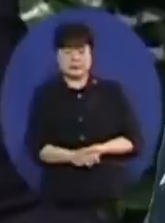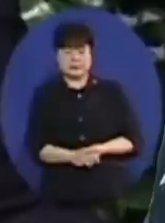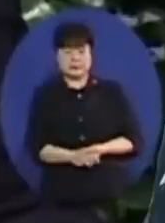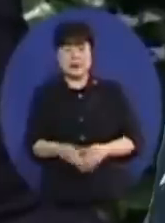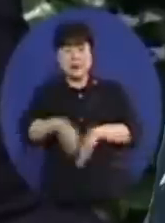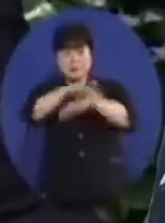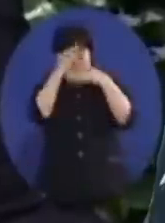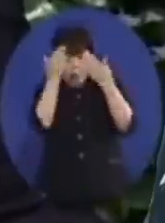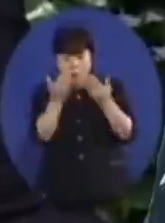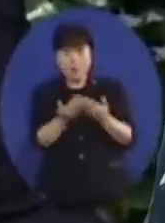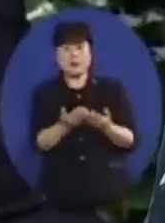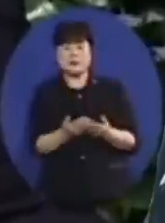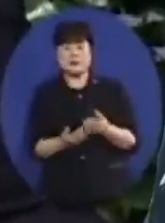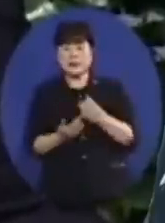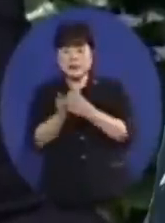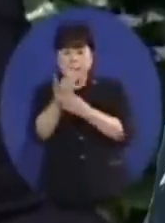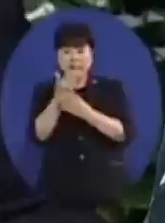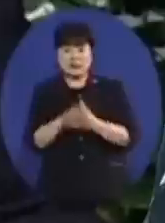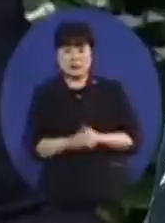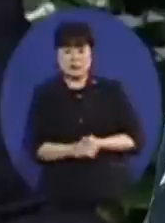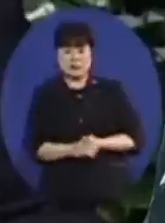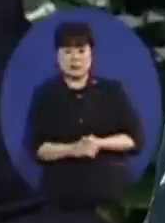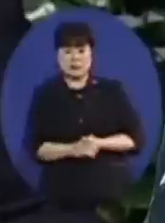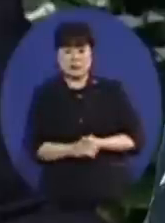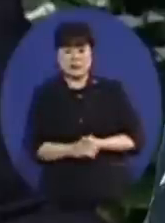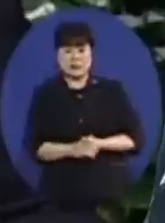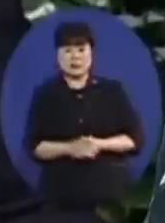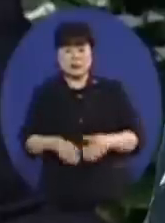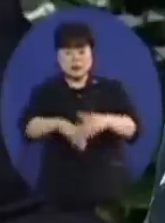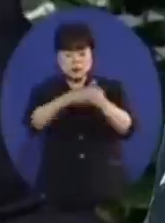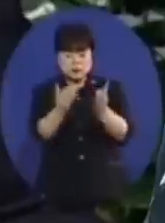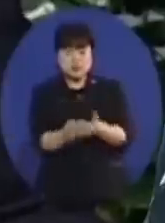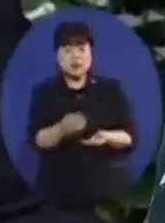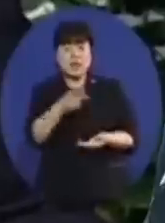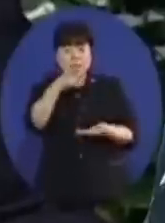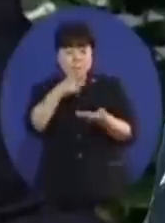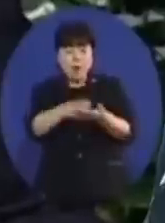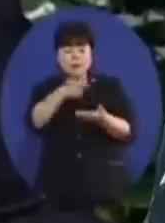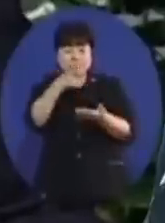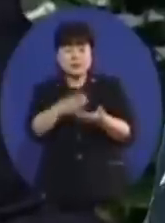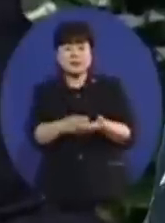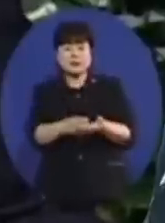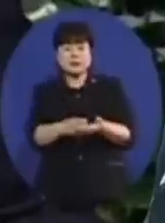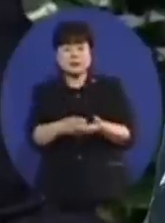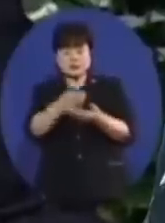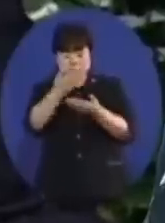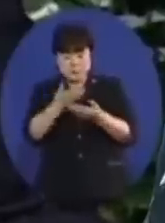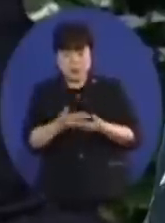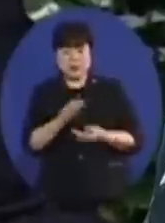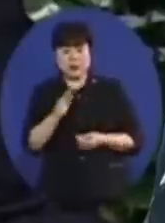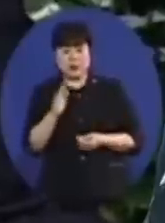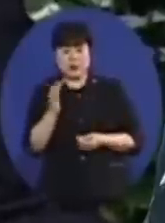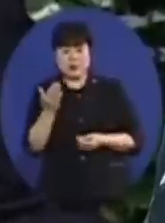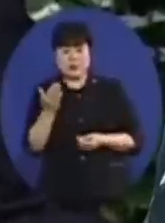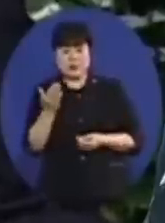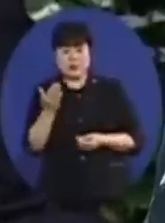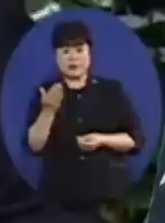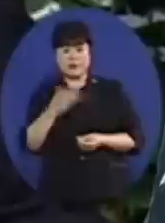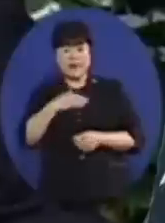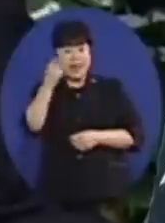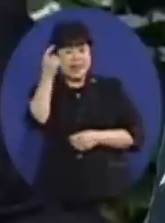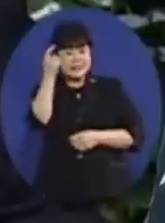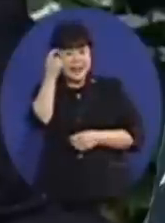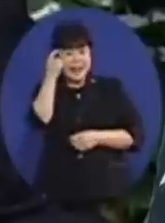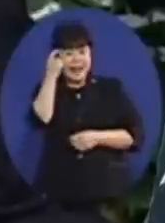모든 우리 주에 일어나는 것은 무리의 법칙의 영향을 받습니다 내